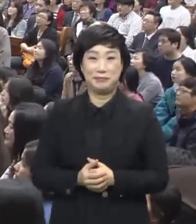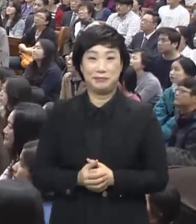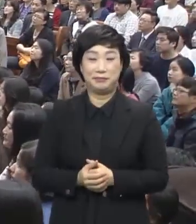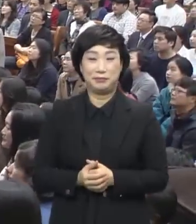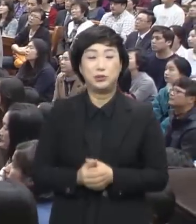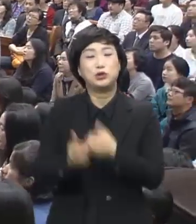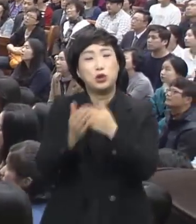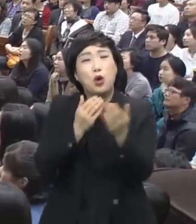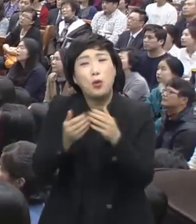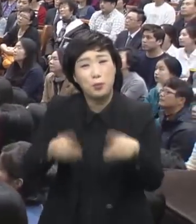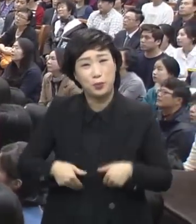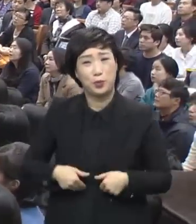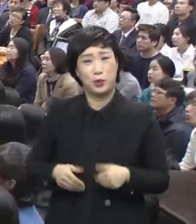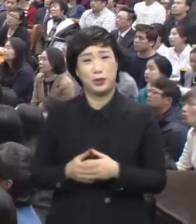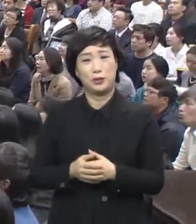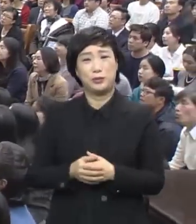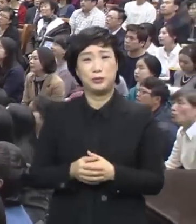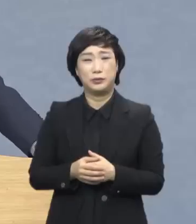경험.